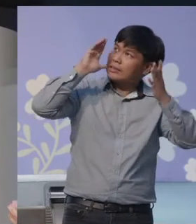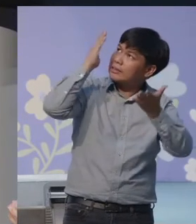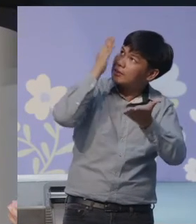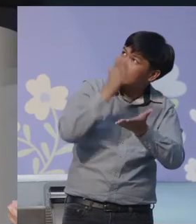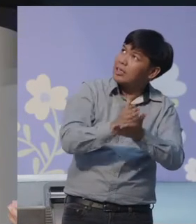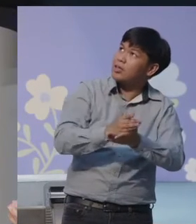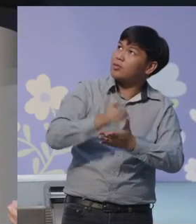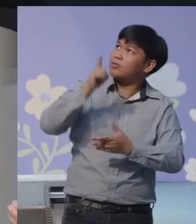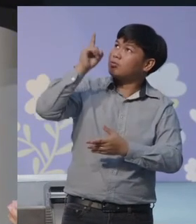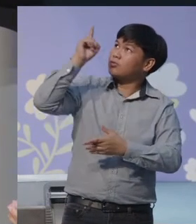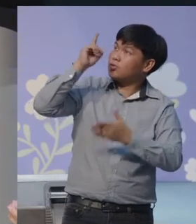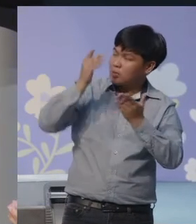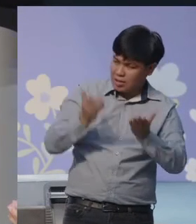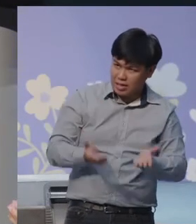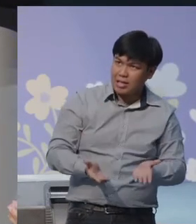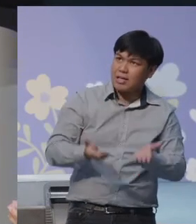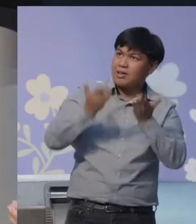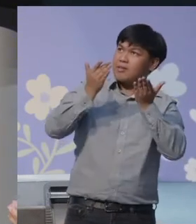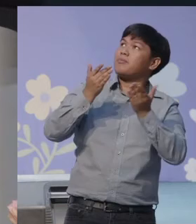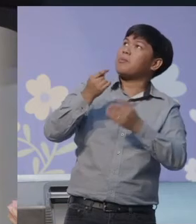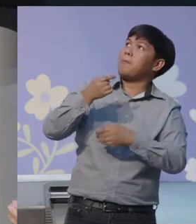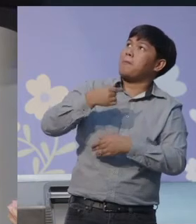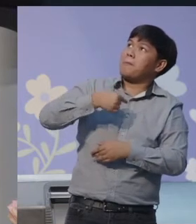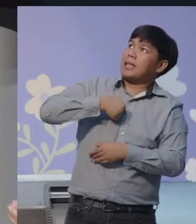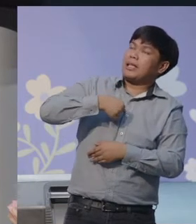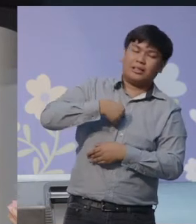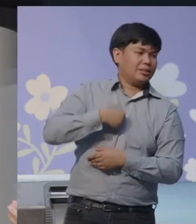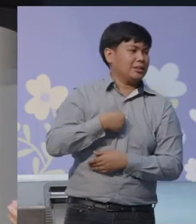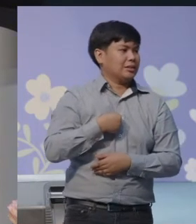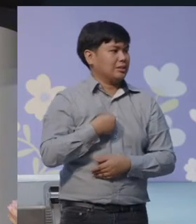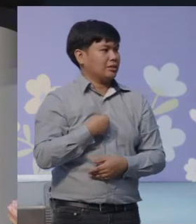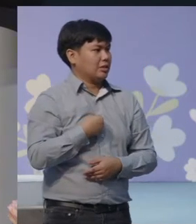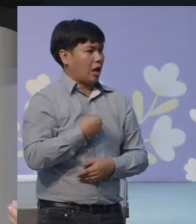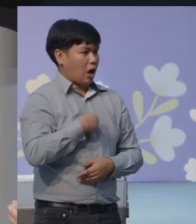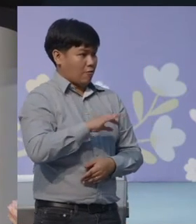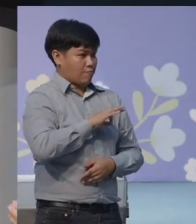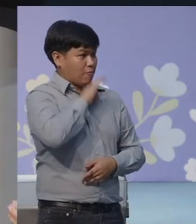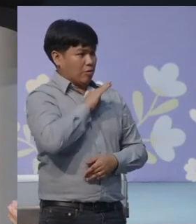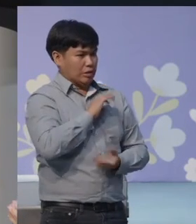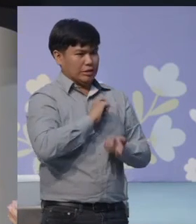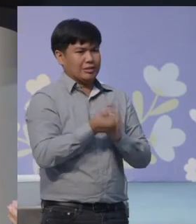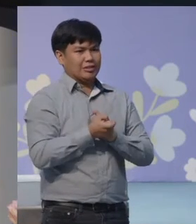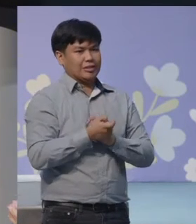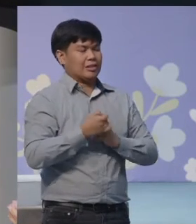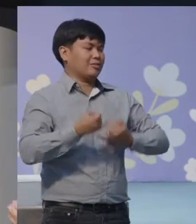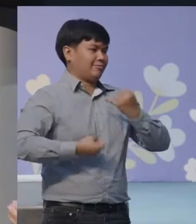Itinaas mo ang aking damdamin.